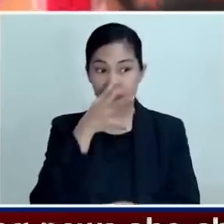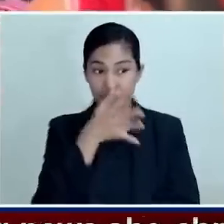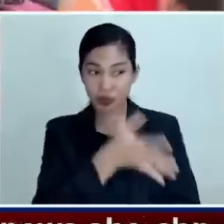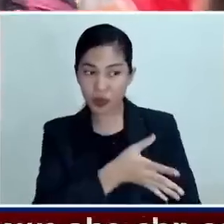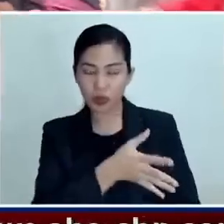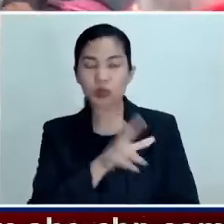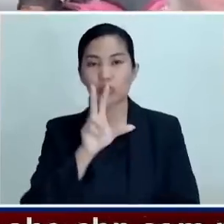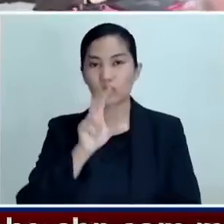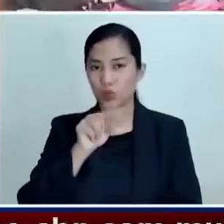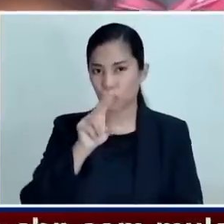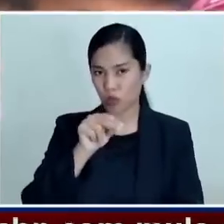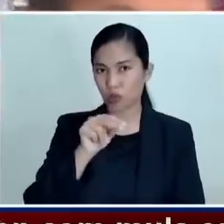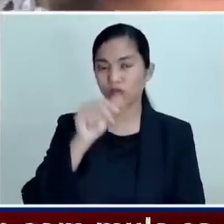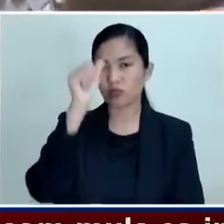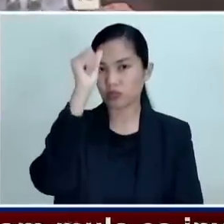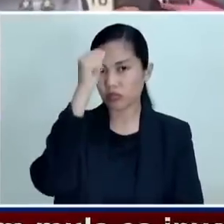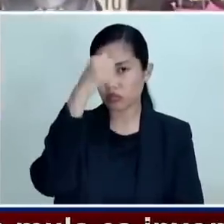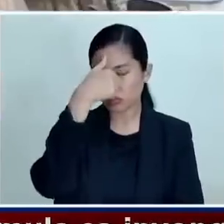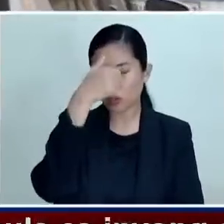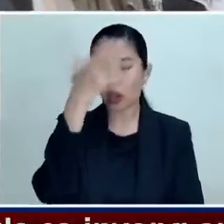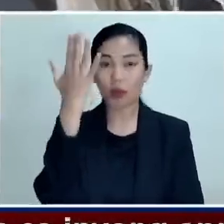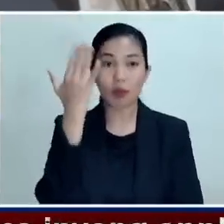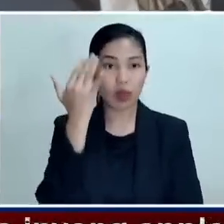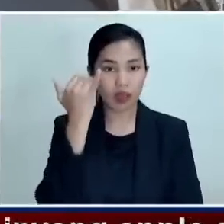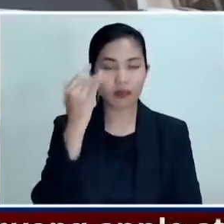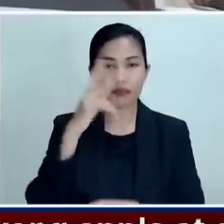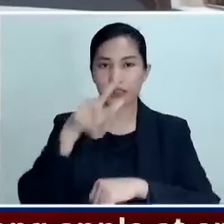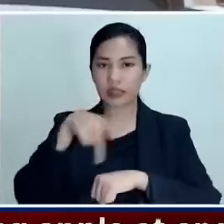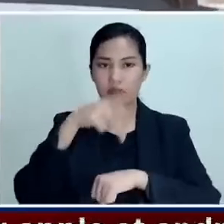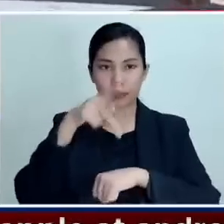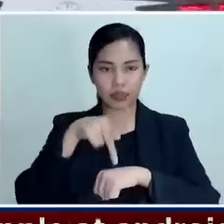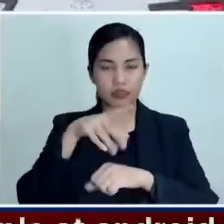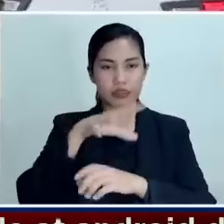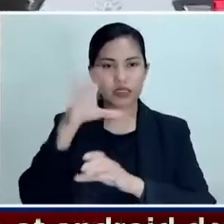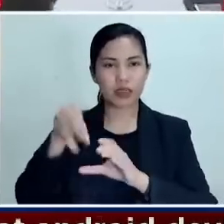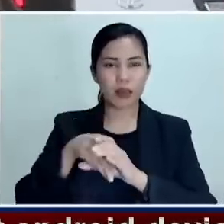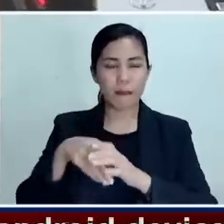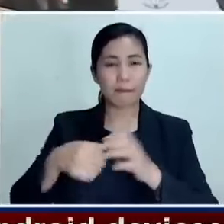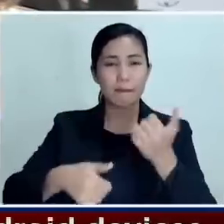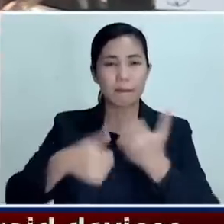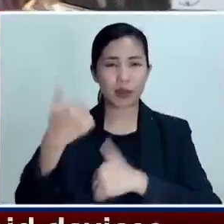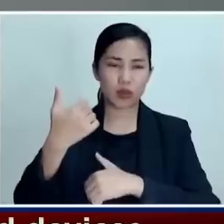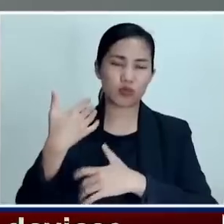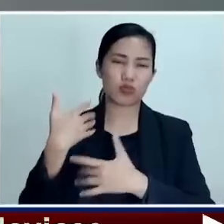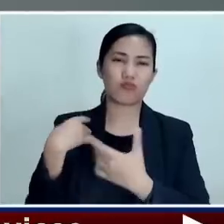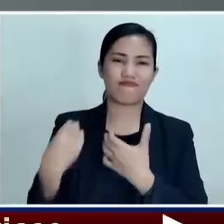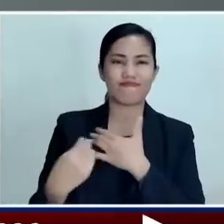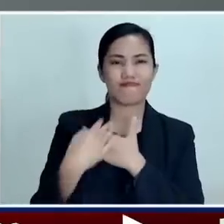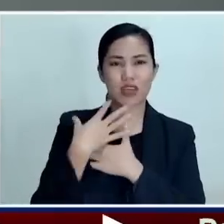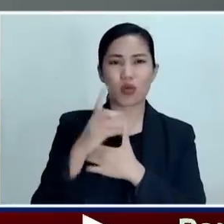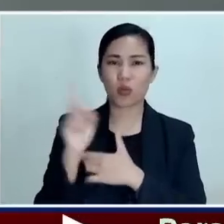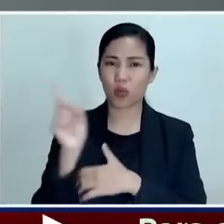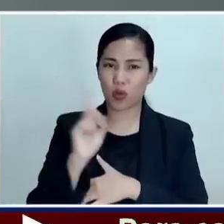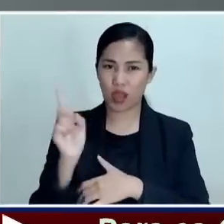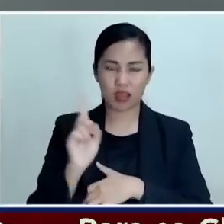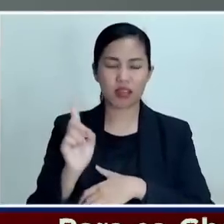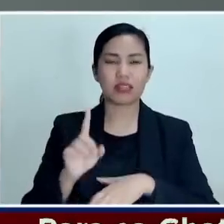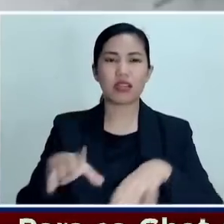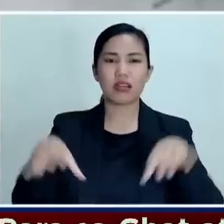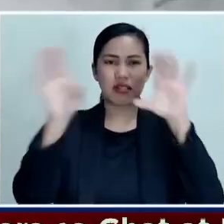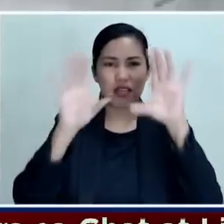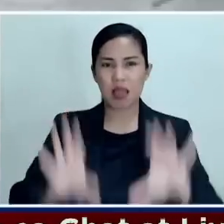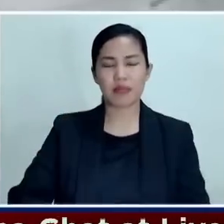WMO. Isa kasi ang Pilipinas sa pinakaapektado ng mga epektong dulot ng climate change, kabilang na ang mas